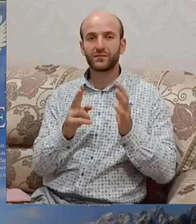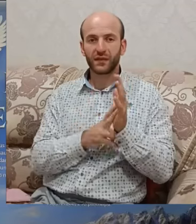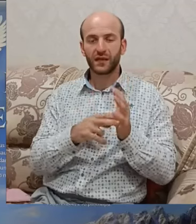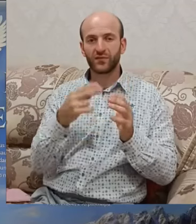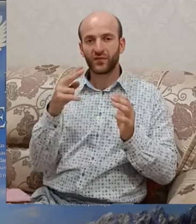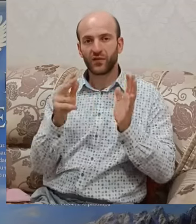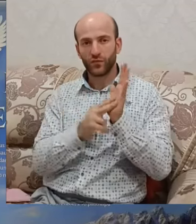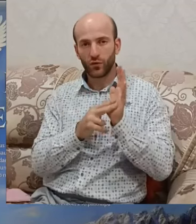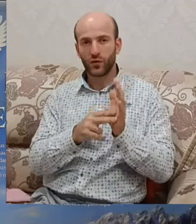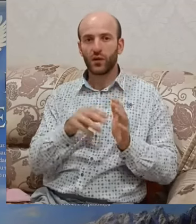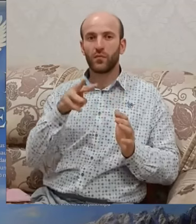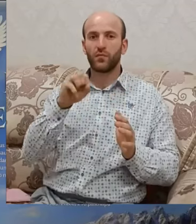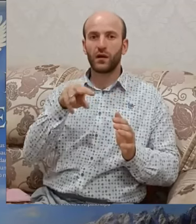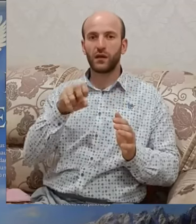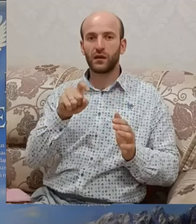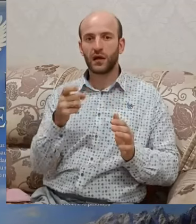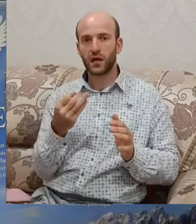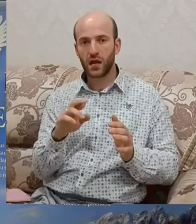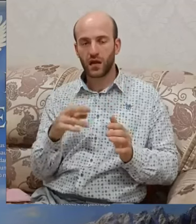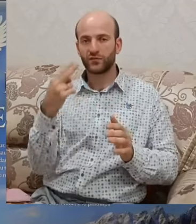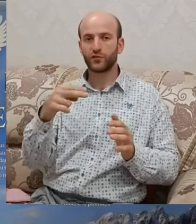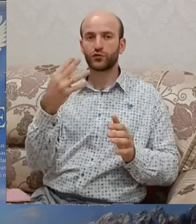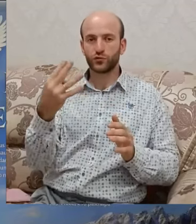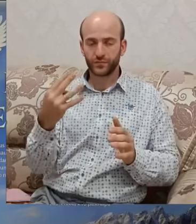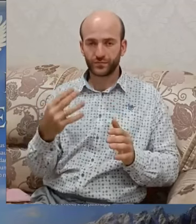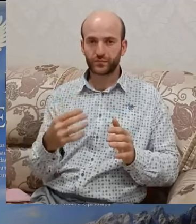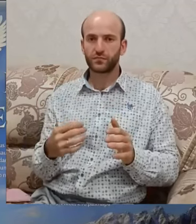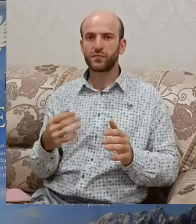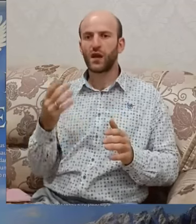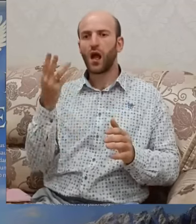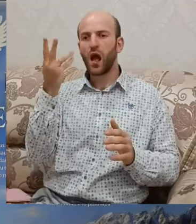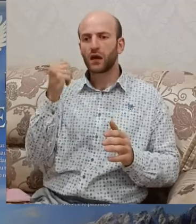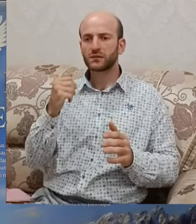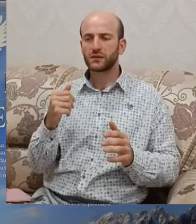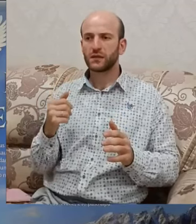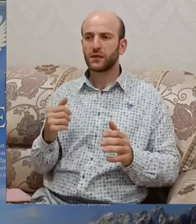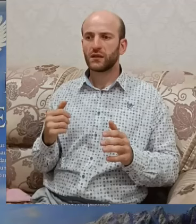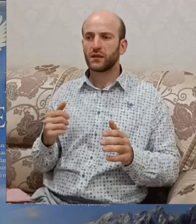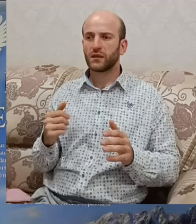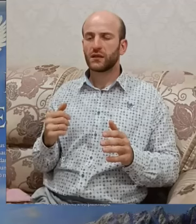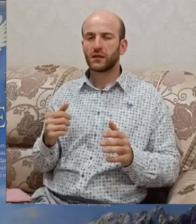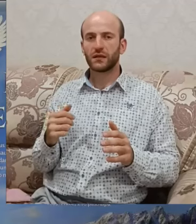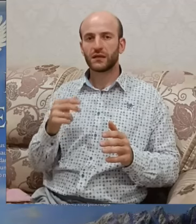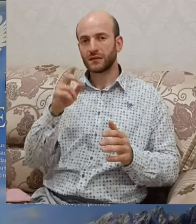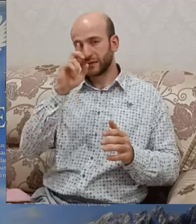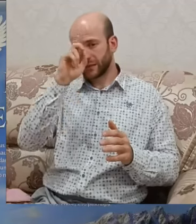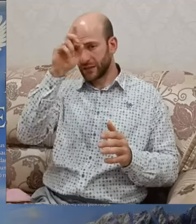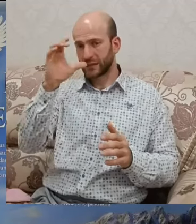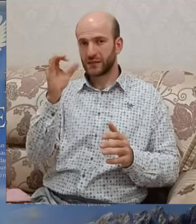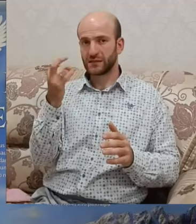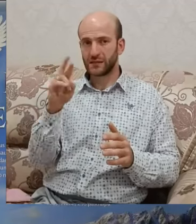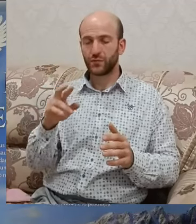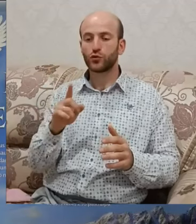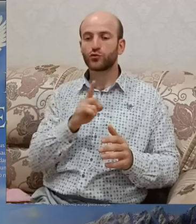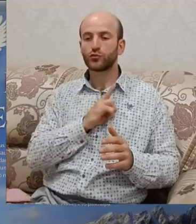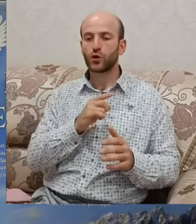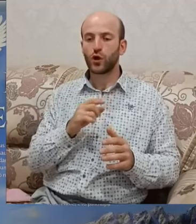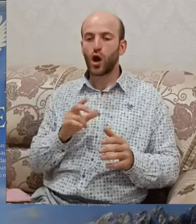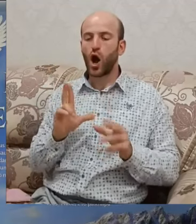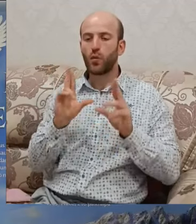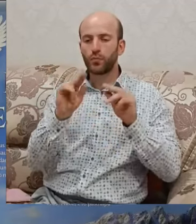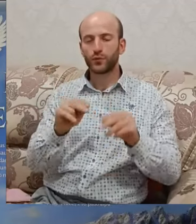Kai karališkoje Abraomo sėkla laukia pažadėtojo sūnaus. Kada царское семя Авраама ждет обещанного сына. Ir